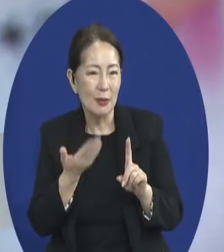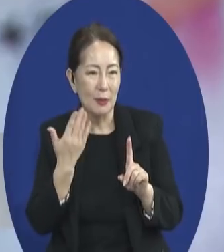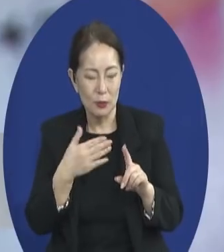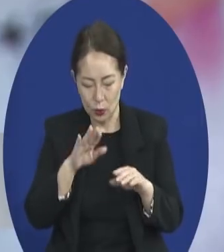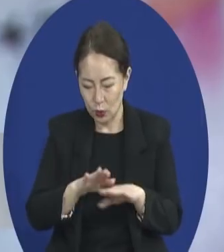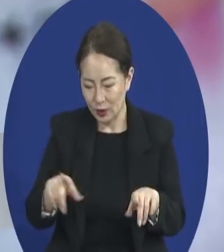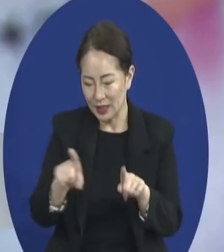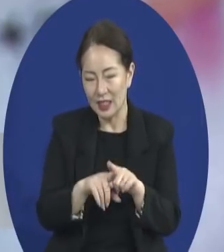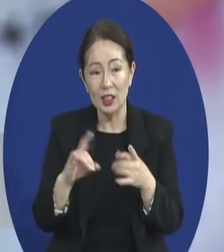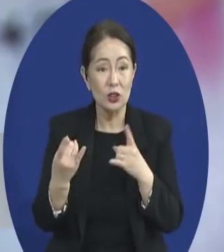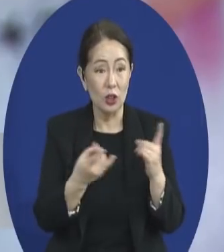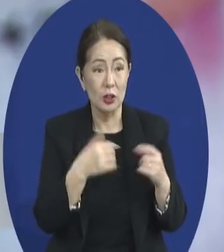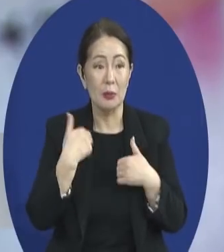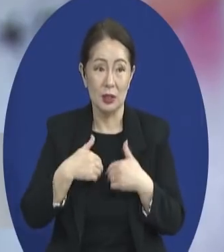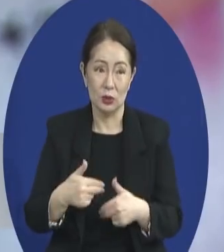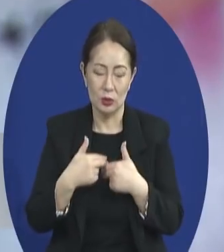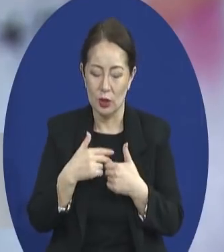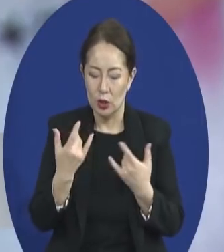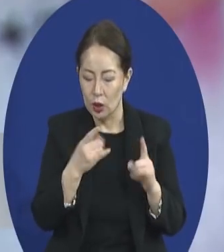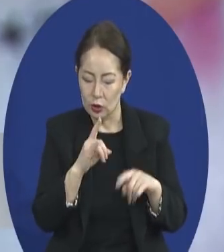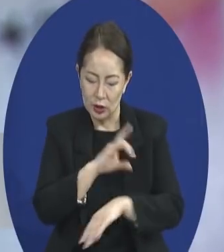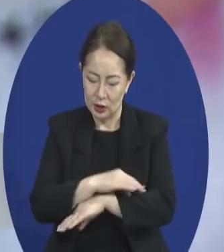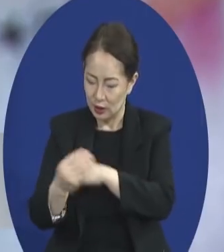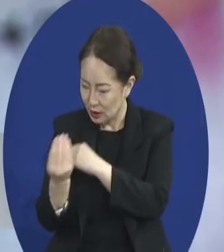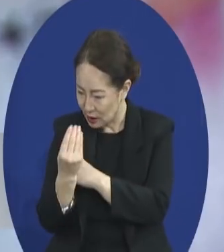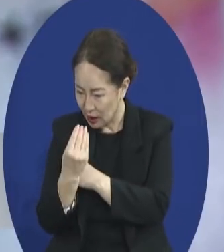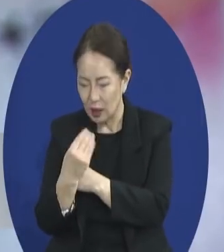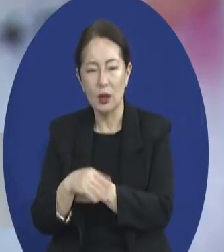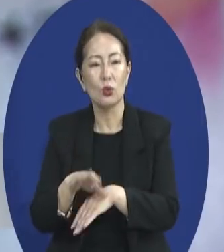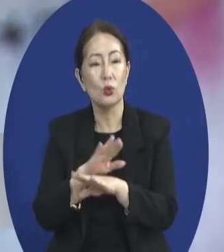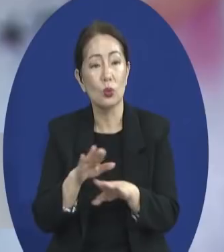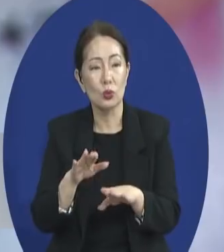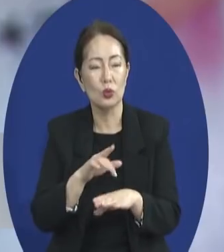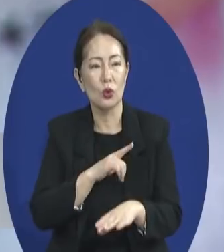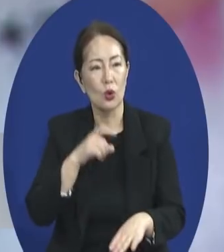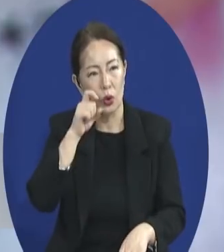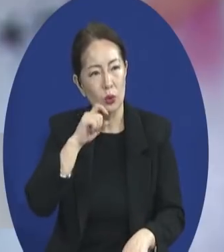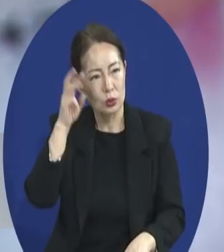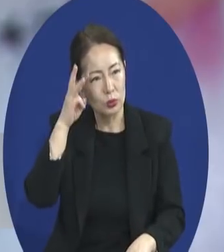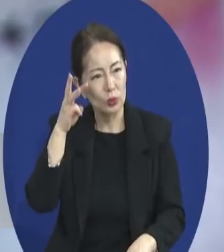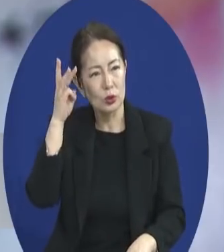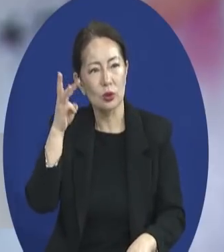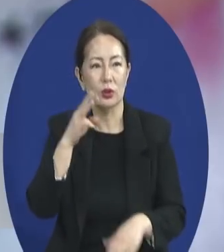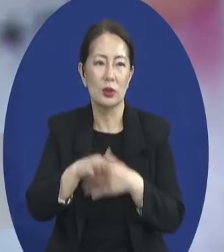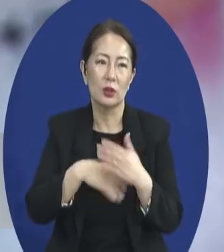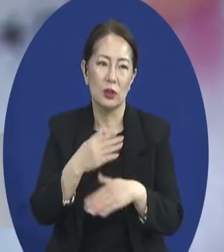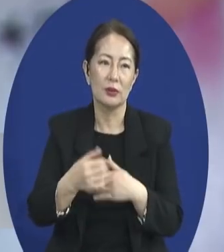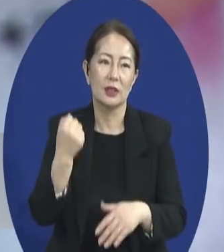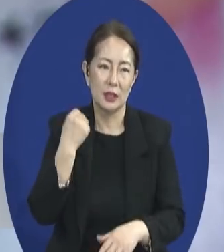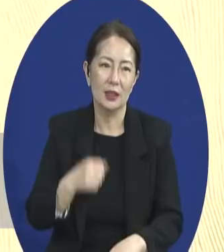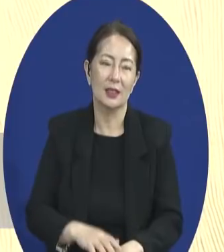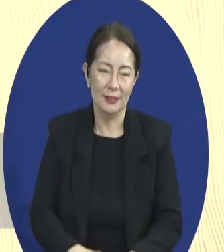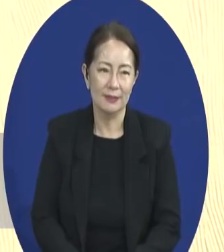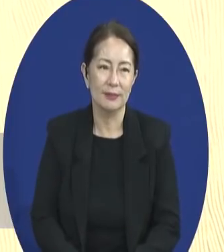хүүхэд шиг болж тоглолтдаг. Тэгээд тоглонгоо хичээл заах юм бол хүүхдүүд мэдээж одоо өөрийнхөө хүсэл тэмүүлэлээр явж ирэн чаддаг